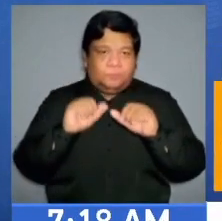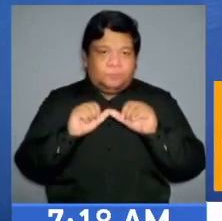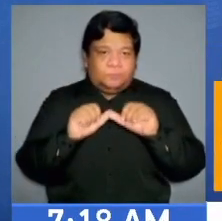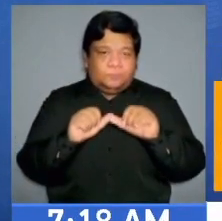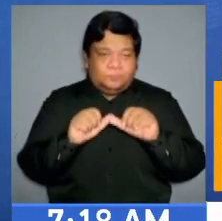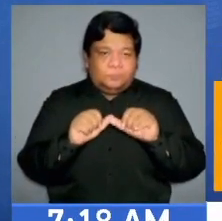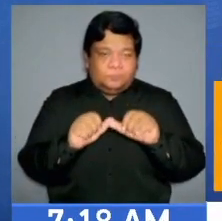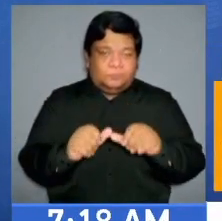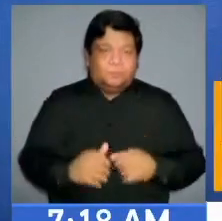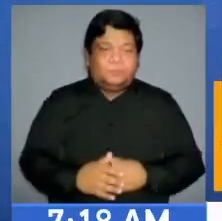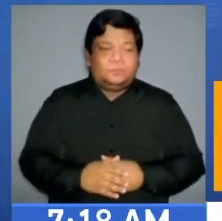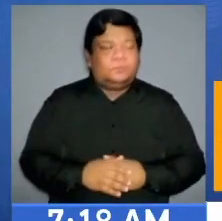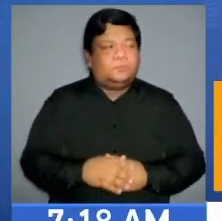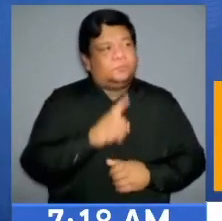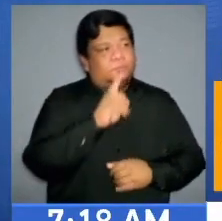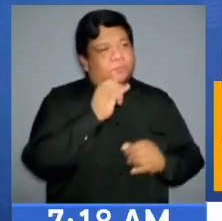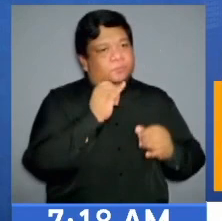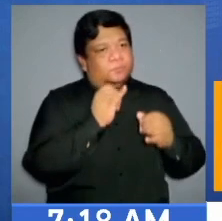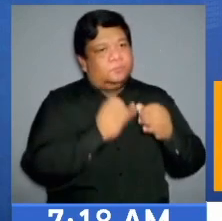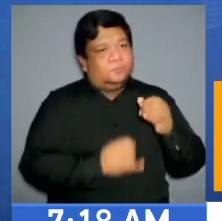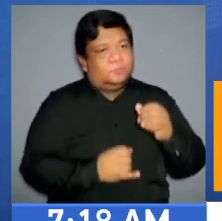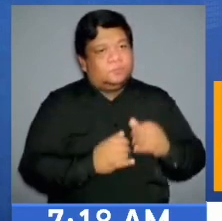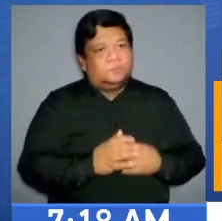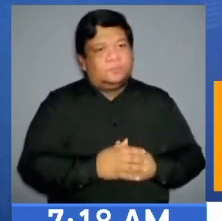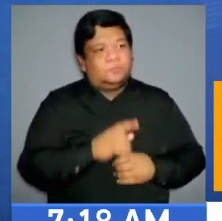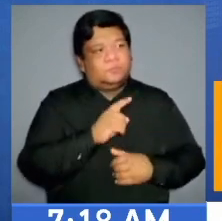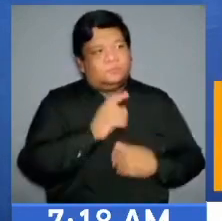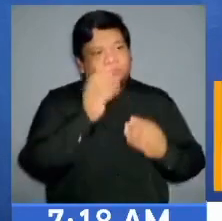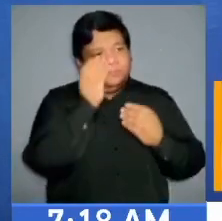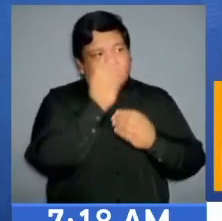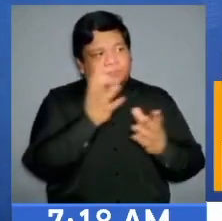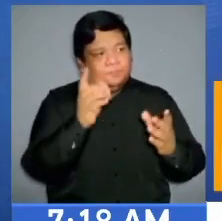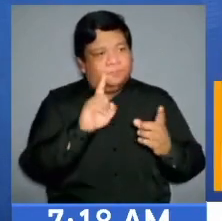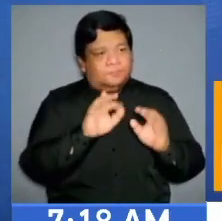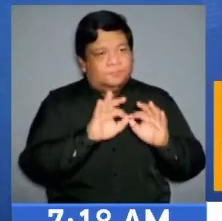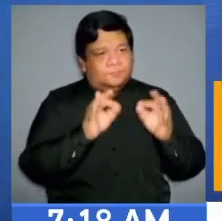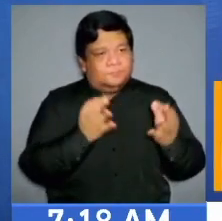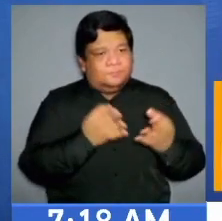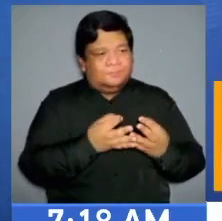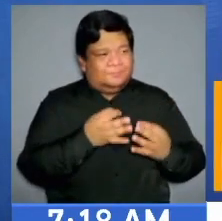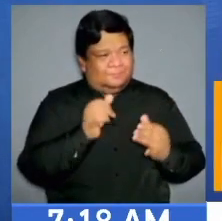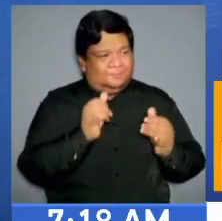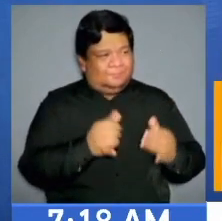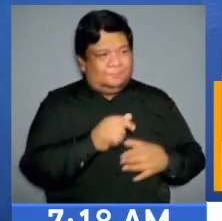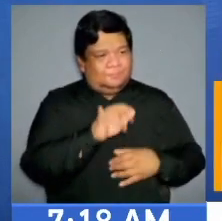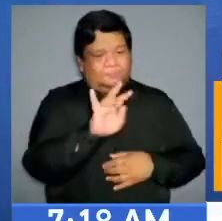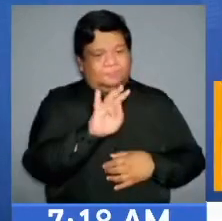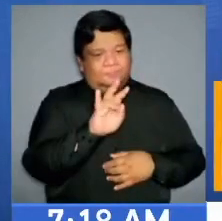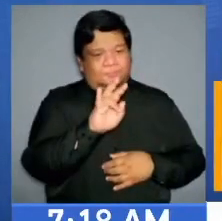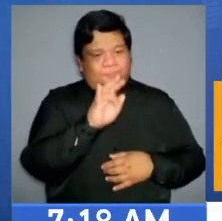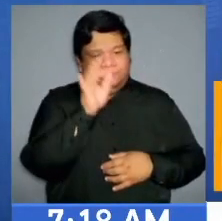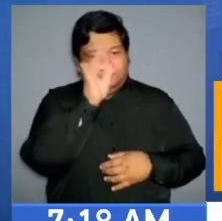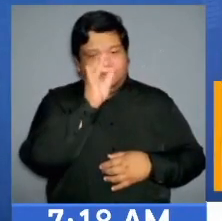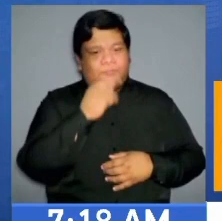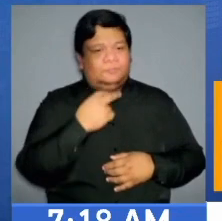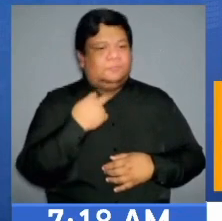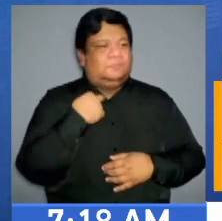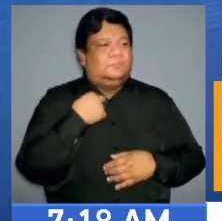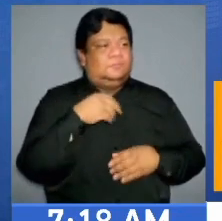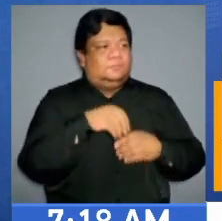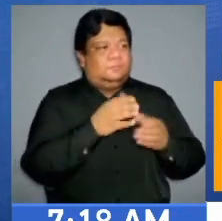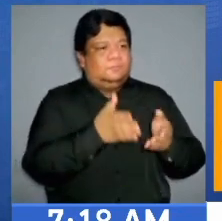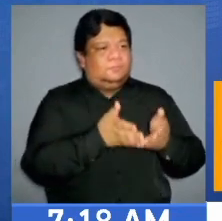bagong paalam. Mensahin niyo po doon sa pamilya nitong 17 sinasabi niyong Pilipino na bihag po dyan sa isang barko sa Red Sea. At siyempre kahit